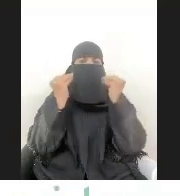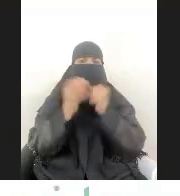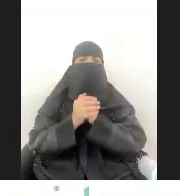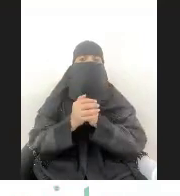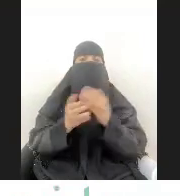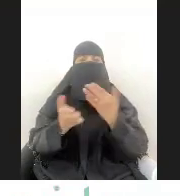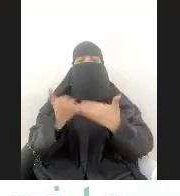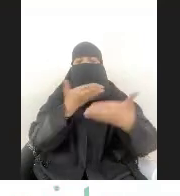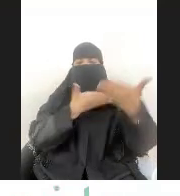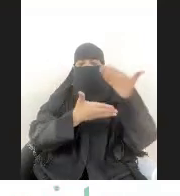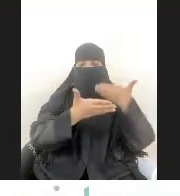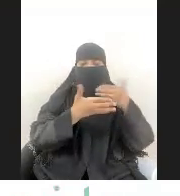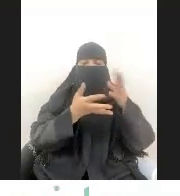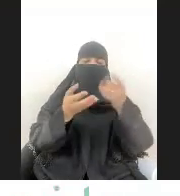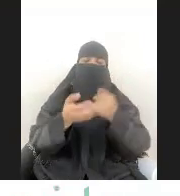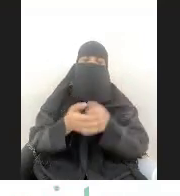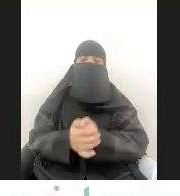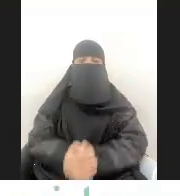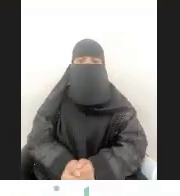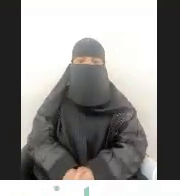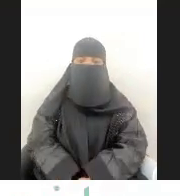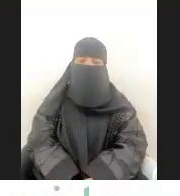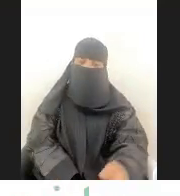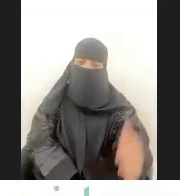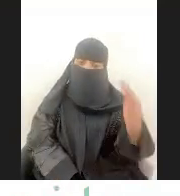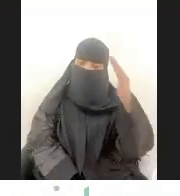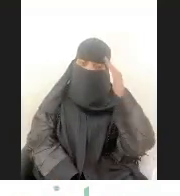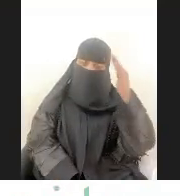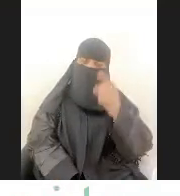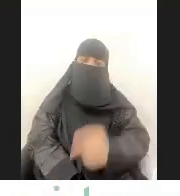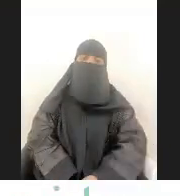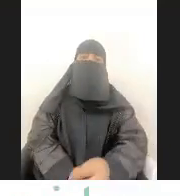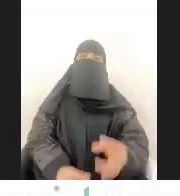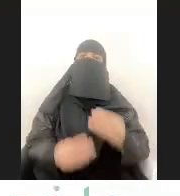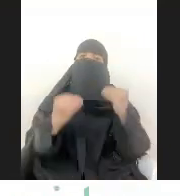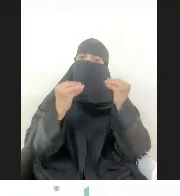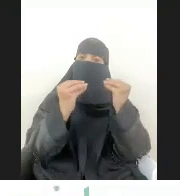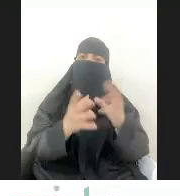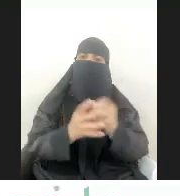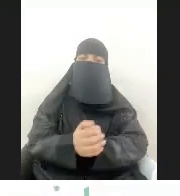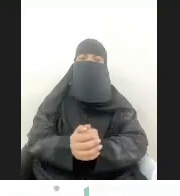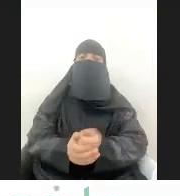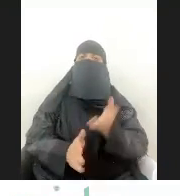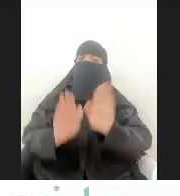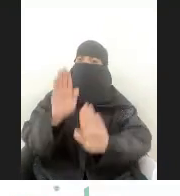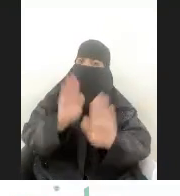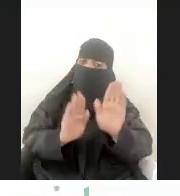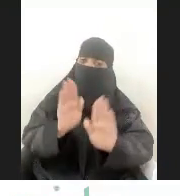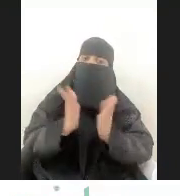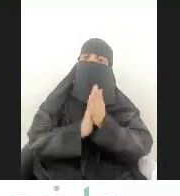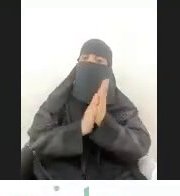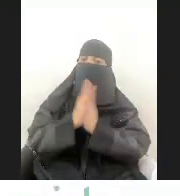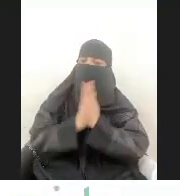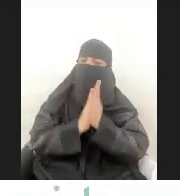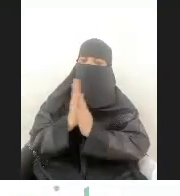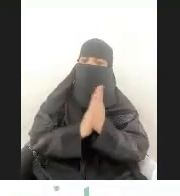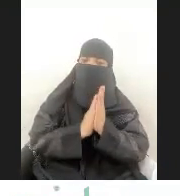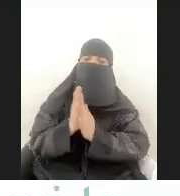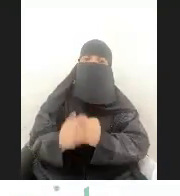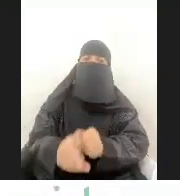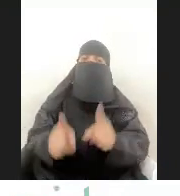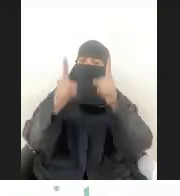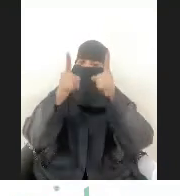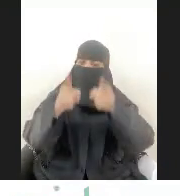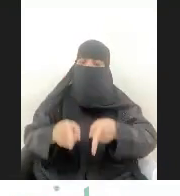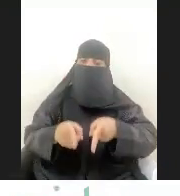الراجعة. يعطيكم العافية وشاكرة لكم حضوركم ومشاركاتكم وتفاعلكم جمهورنا